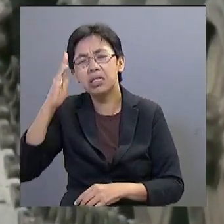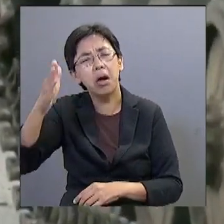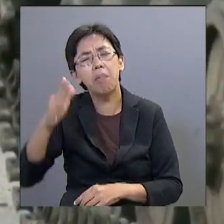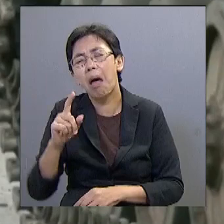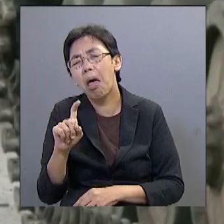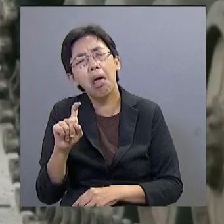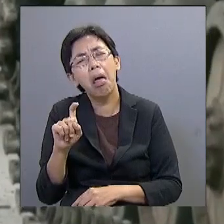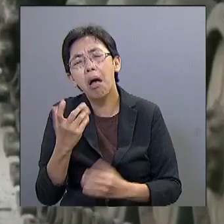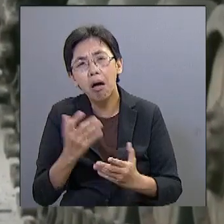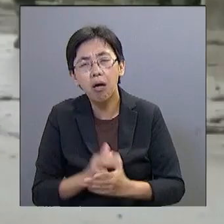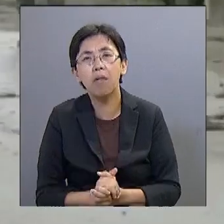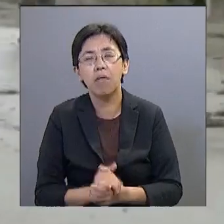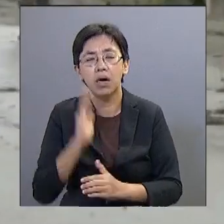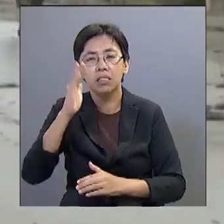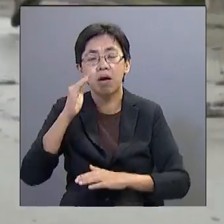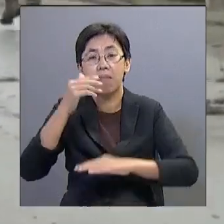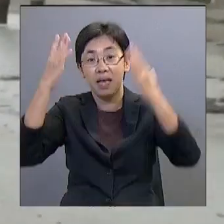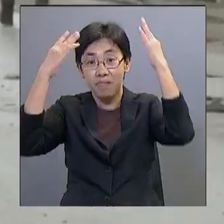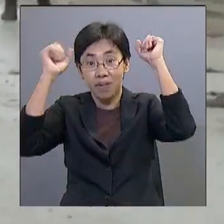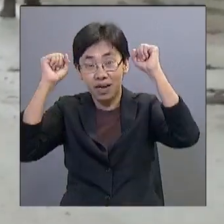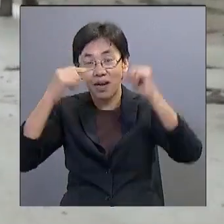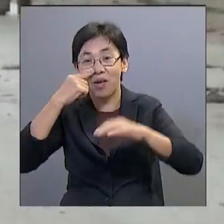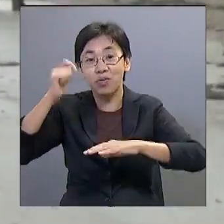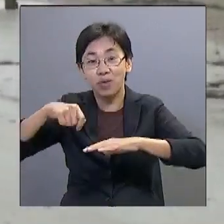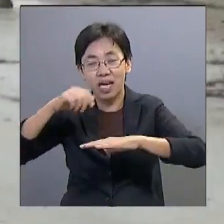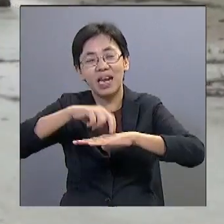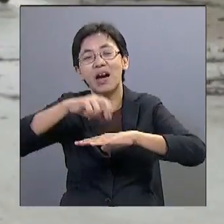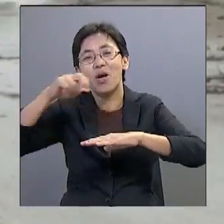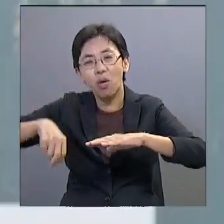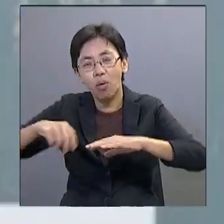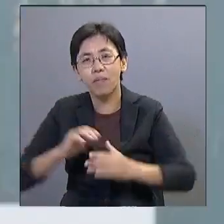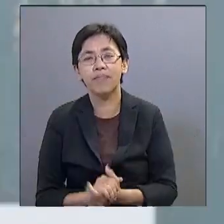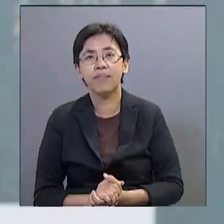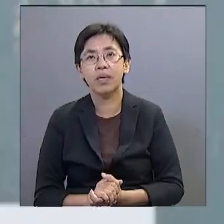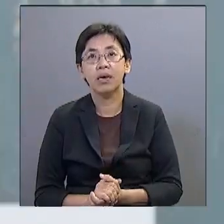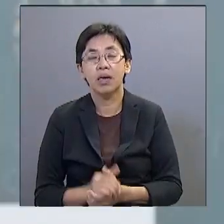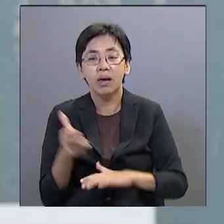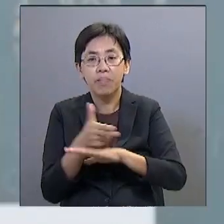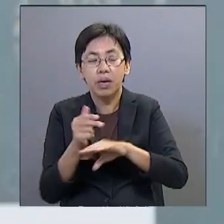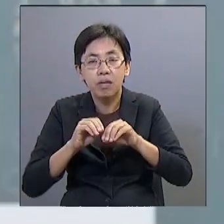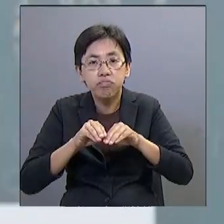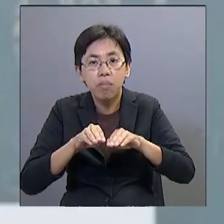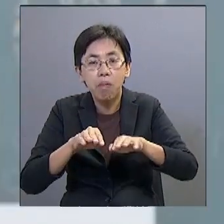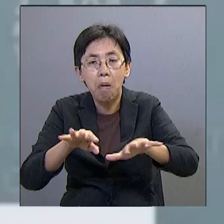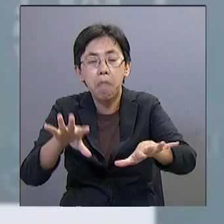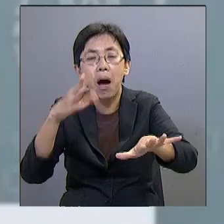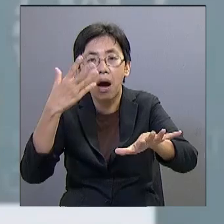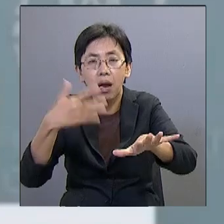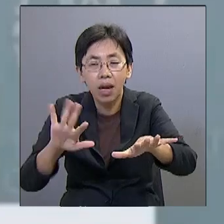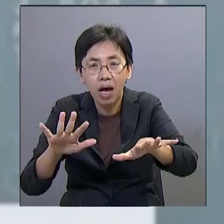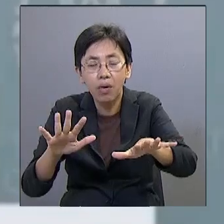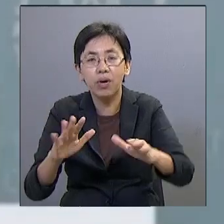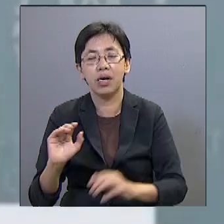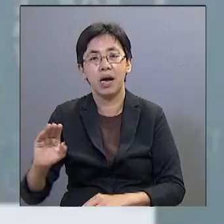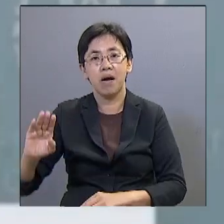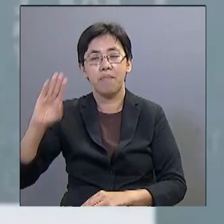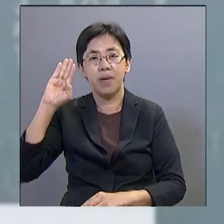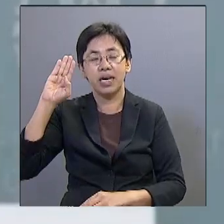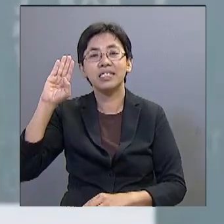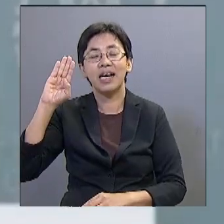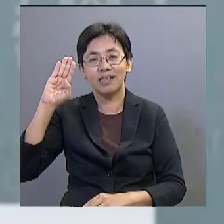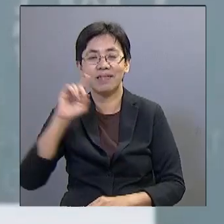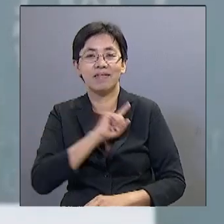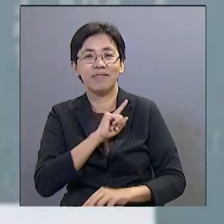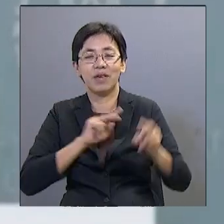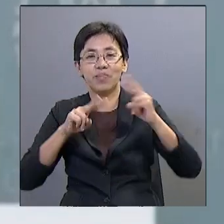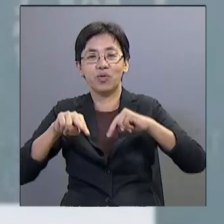มถึงเขาจะลงจากตำแ่งผู้นำของยูเครีนด้วยหลังจากคิเมรสโครวนี้ถูกเผยแล่ไม่นานค่ะ บริษัท META ซึงดูแล